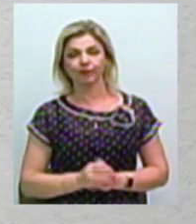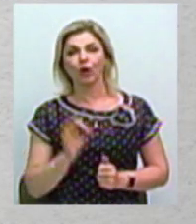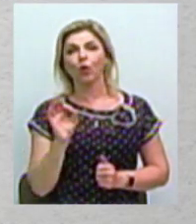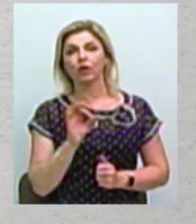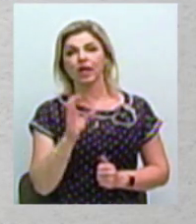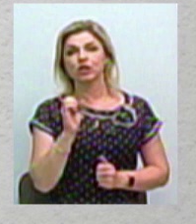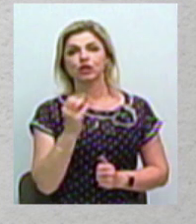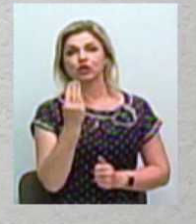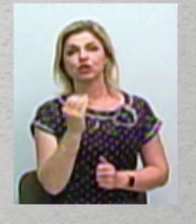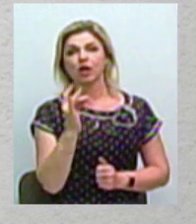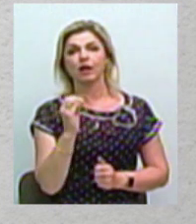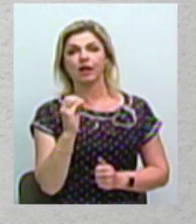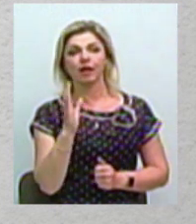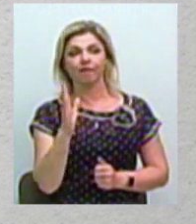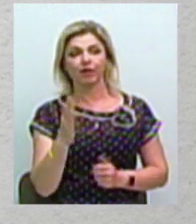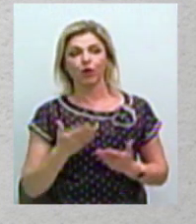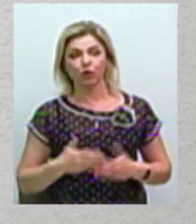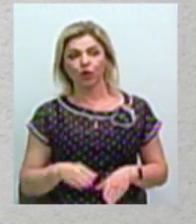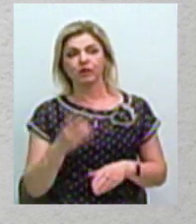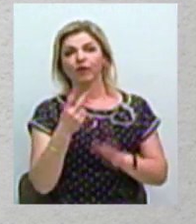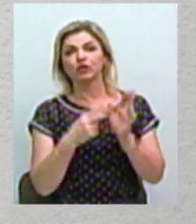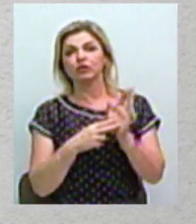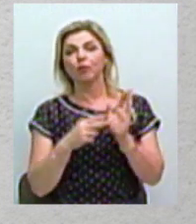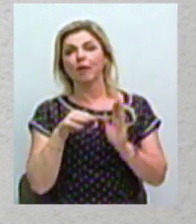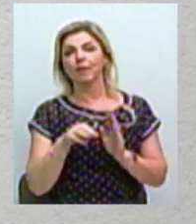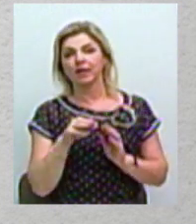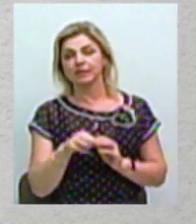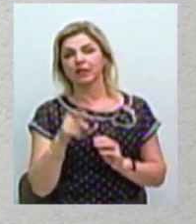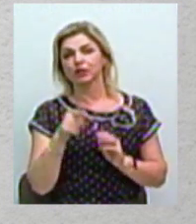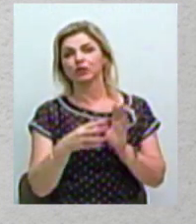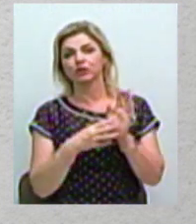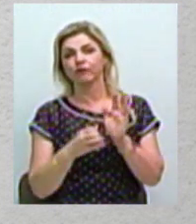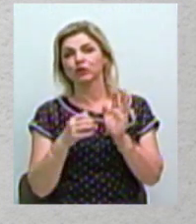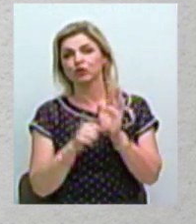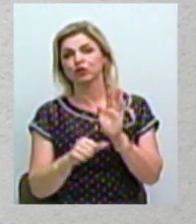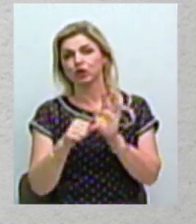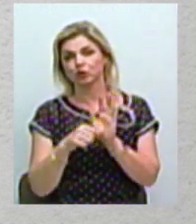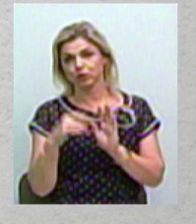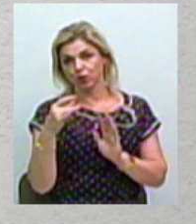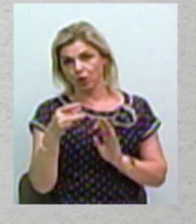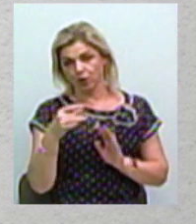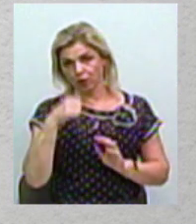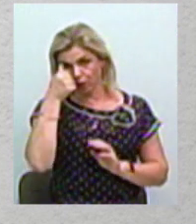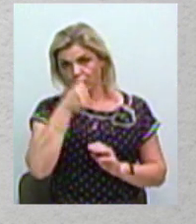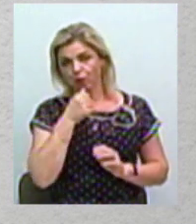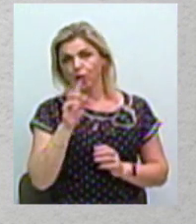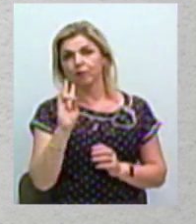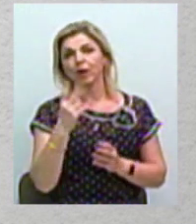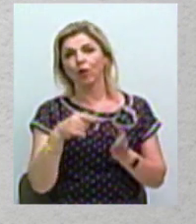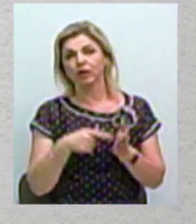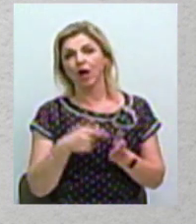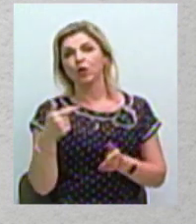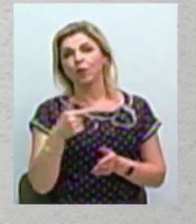Олександр Шараєв народився 27 березня 1966 року в місті Миколаєві. Громадянин України